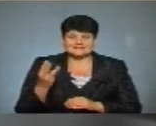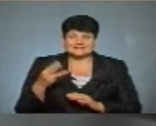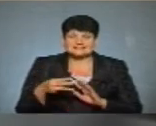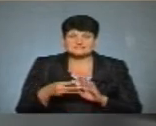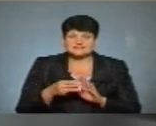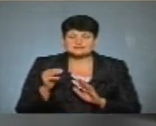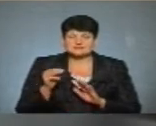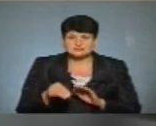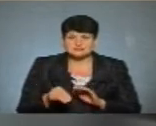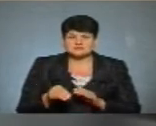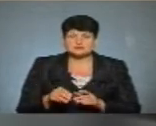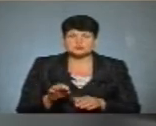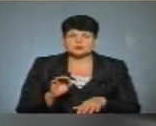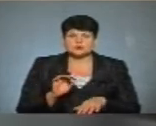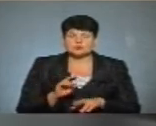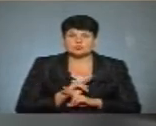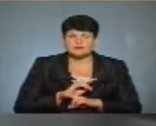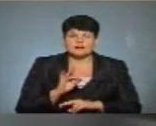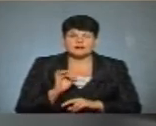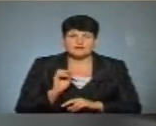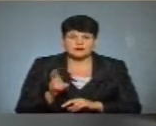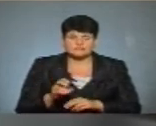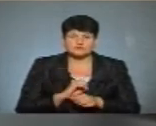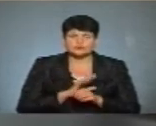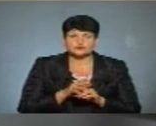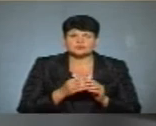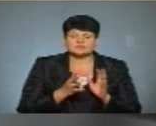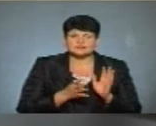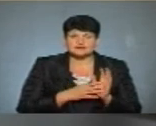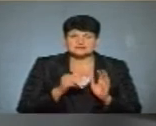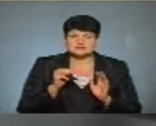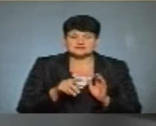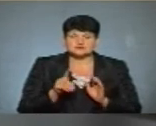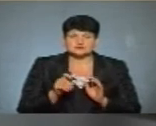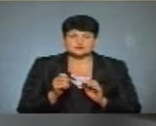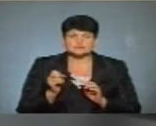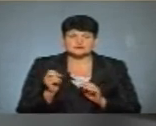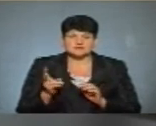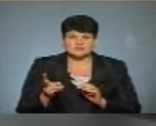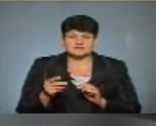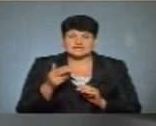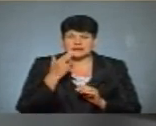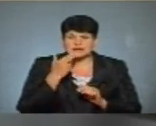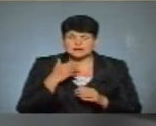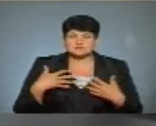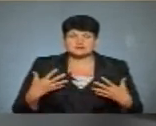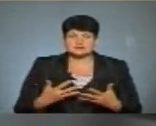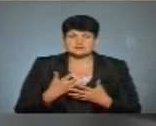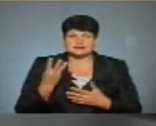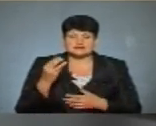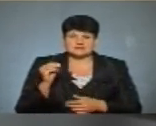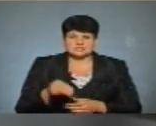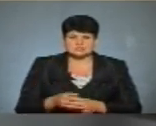38 тисяч померло від раку. Від ковіду – 19 112. Грип та пневмонія – 3